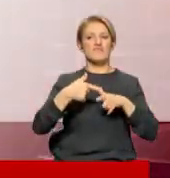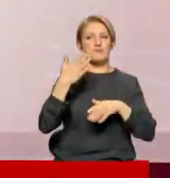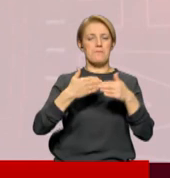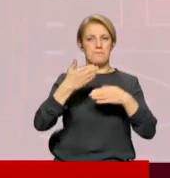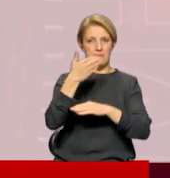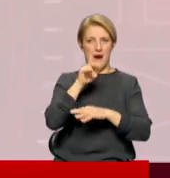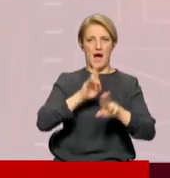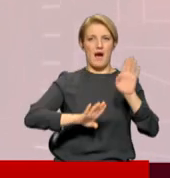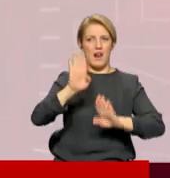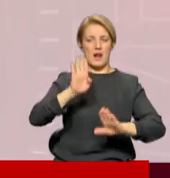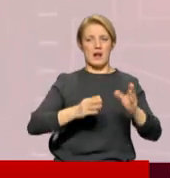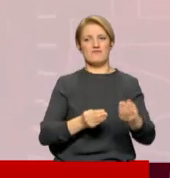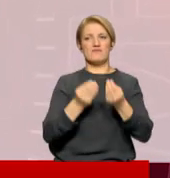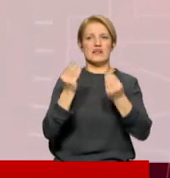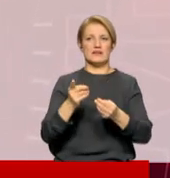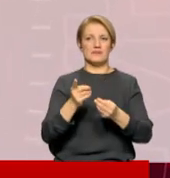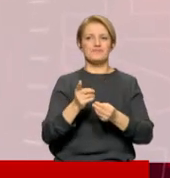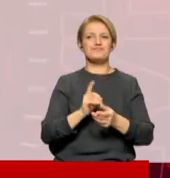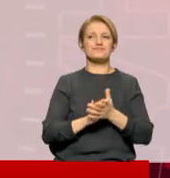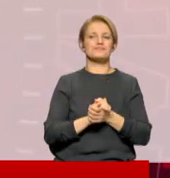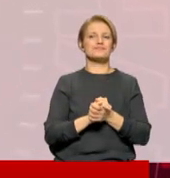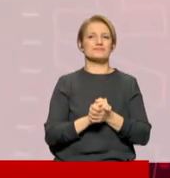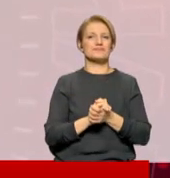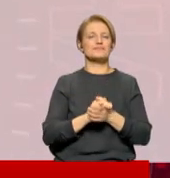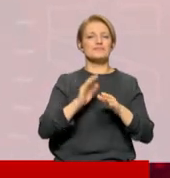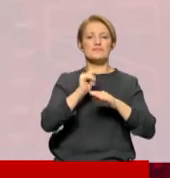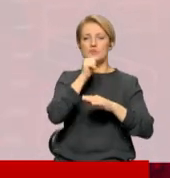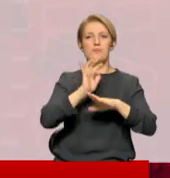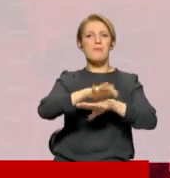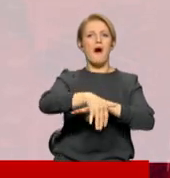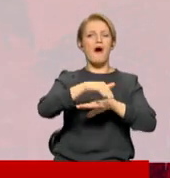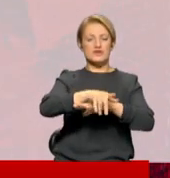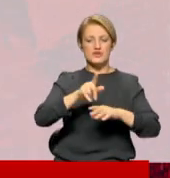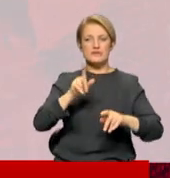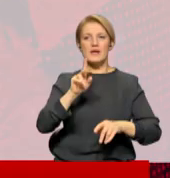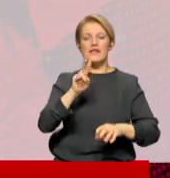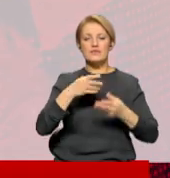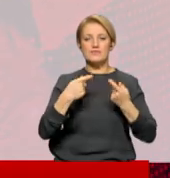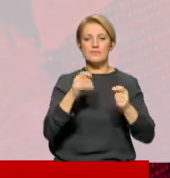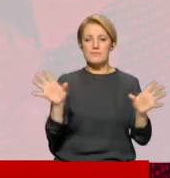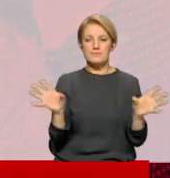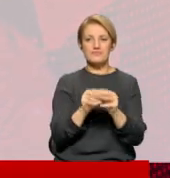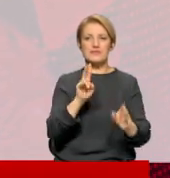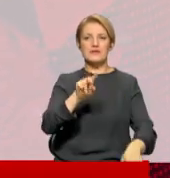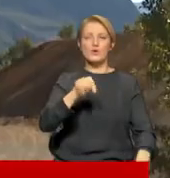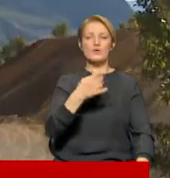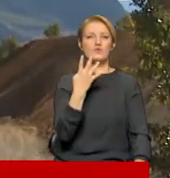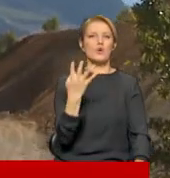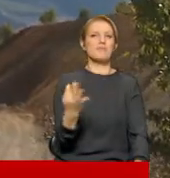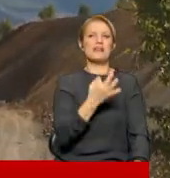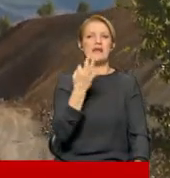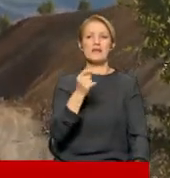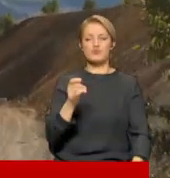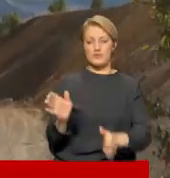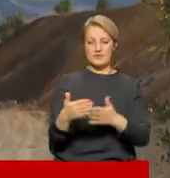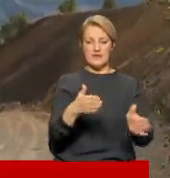kullanılamayan baraj kaça mal oldu barajın maliyeti 2.4 milyar TL'ye mal oldu bu